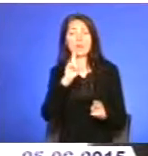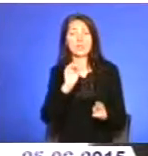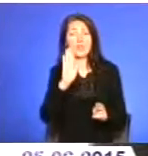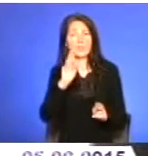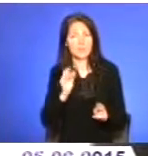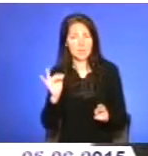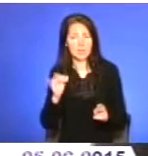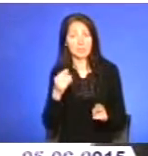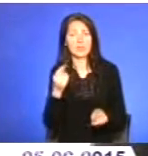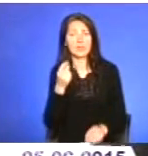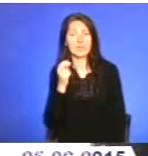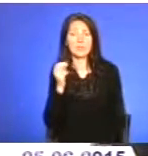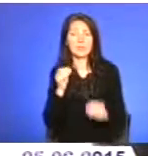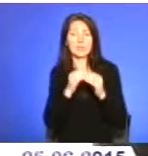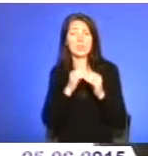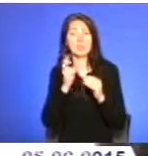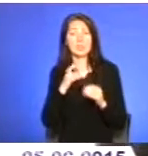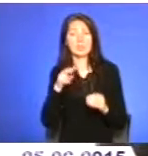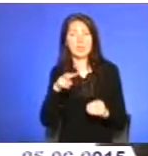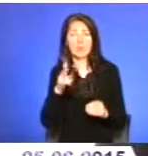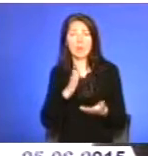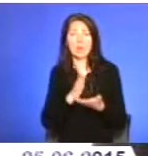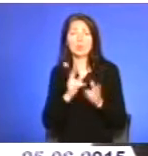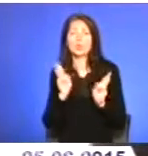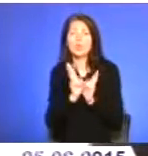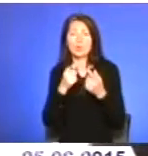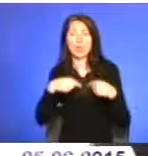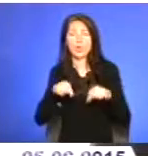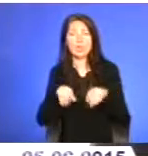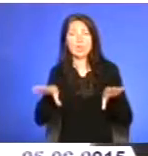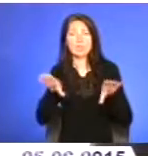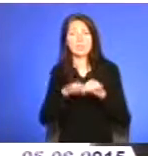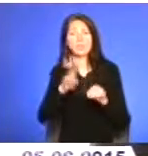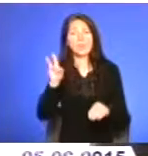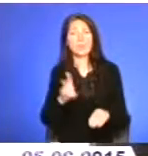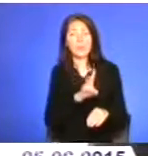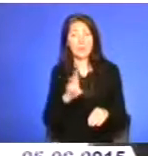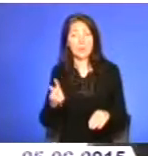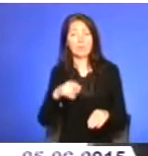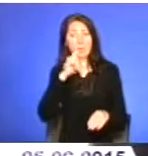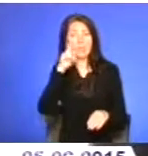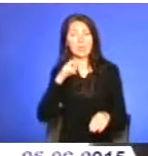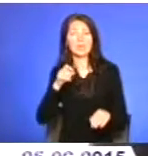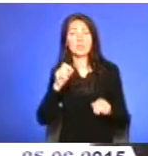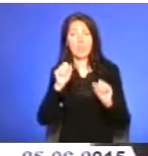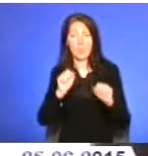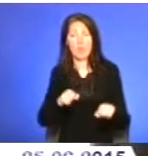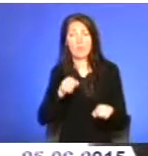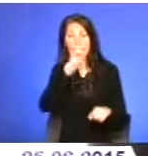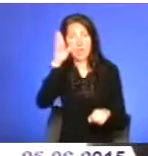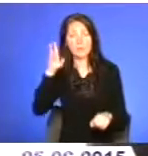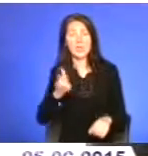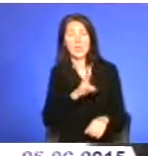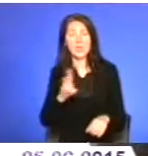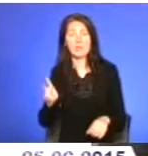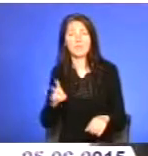липня. Маємо зустріч, організовується спільно із духовенством Української православної церкви Київського патріархату, а також